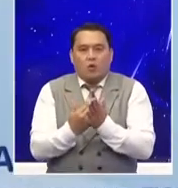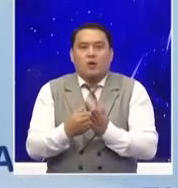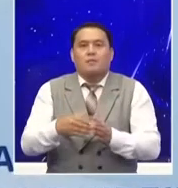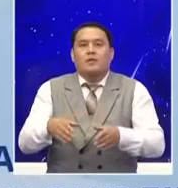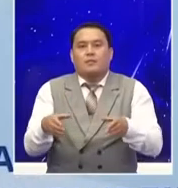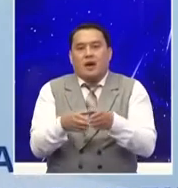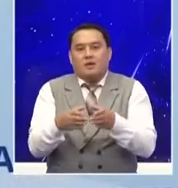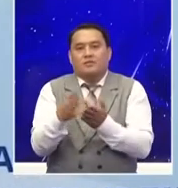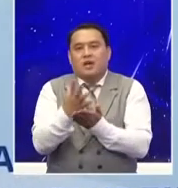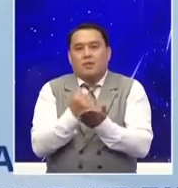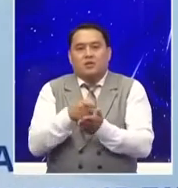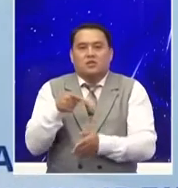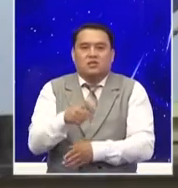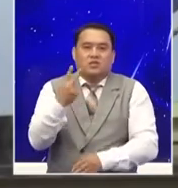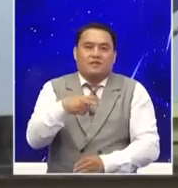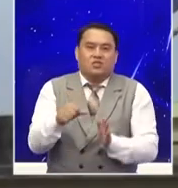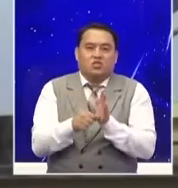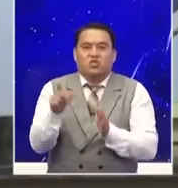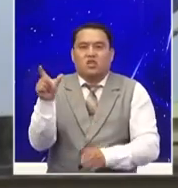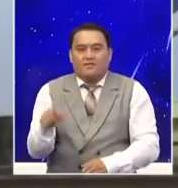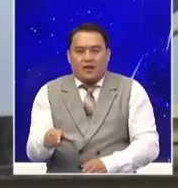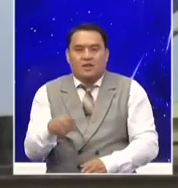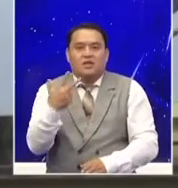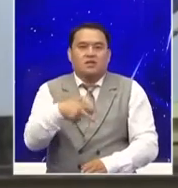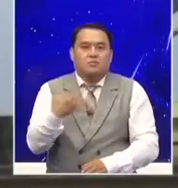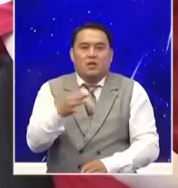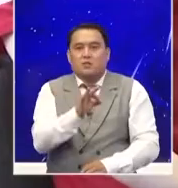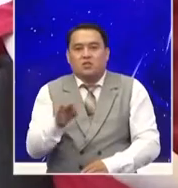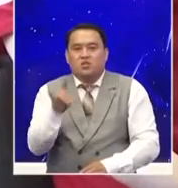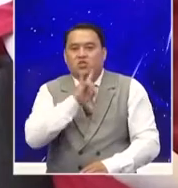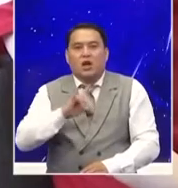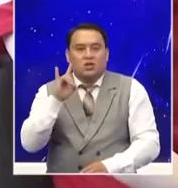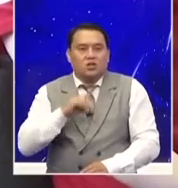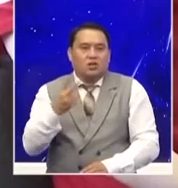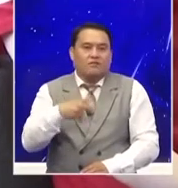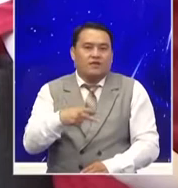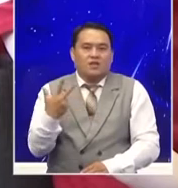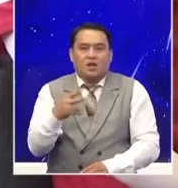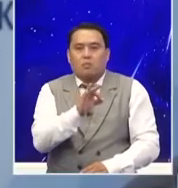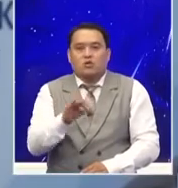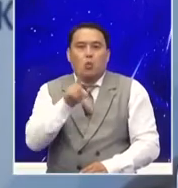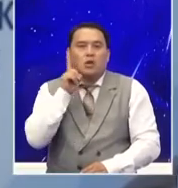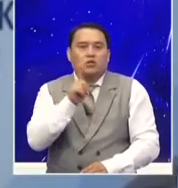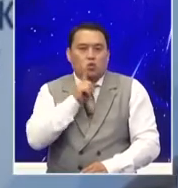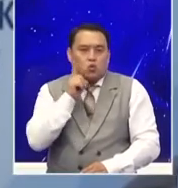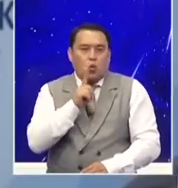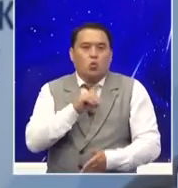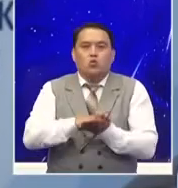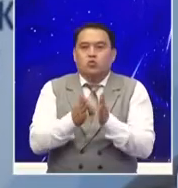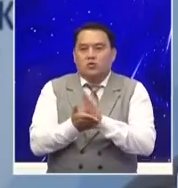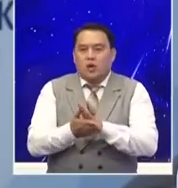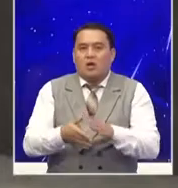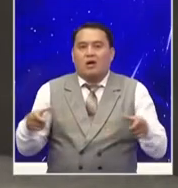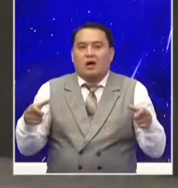партийный кадровый резерв 1026 человек. Из них 35% женщины и 23% молодежь. В условиях